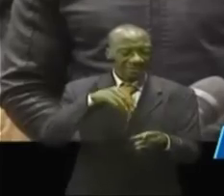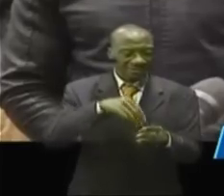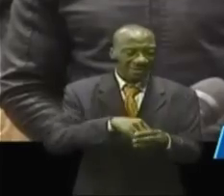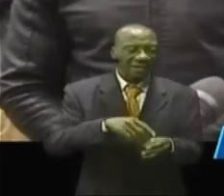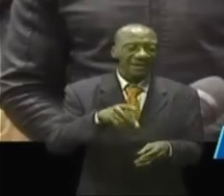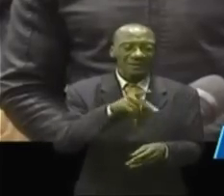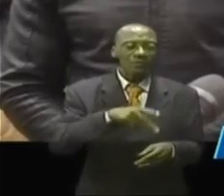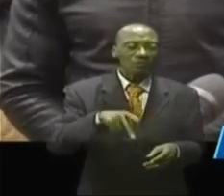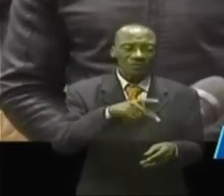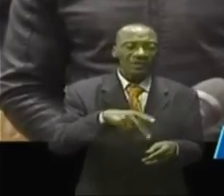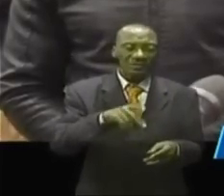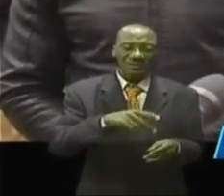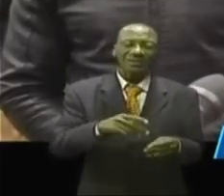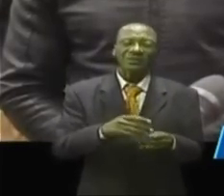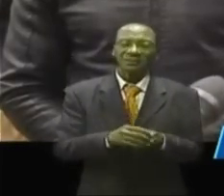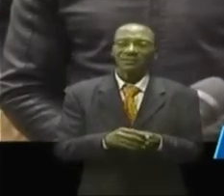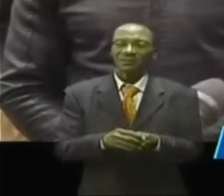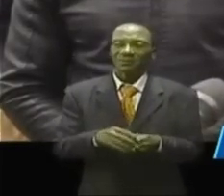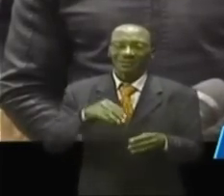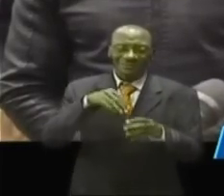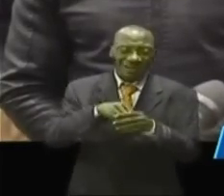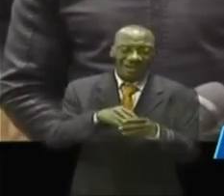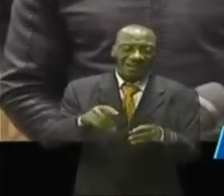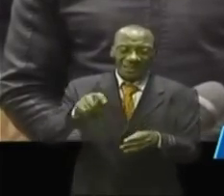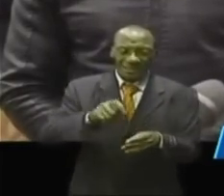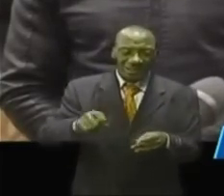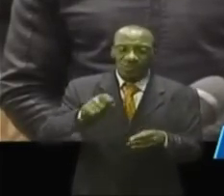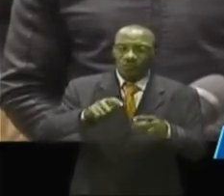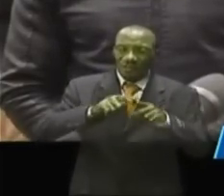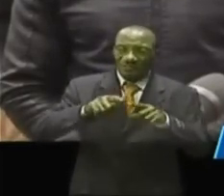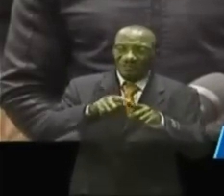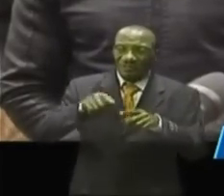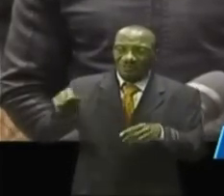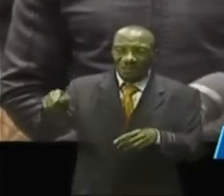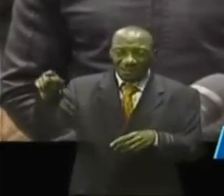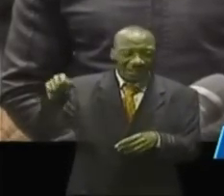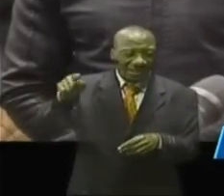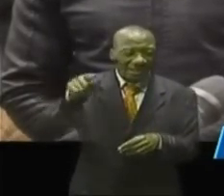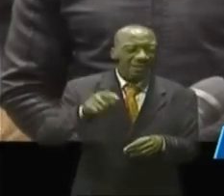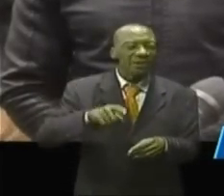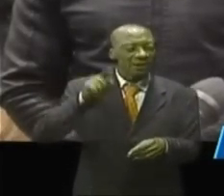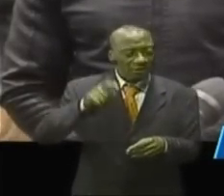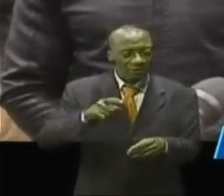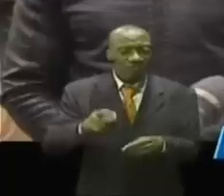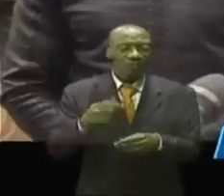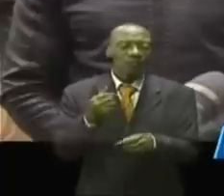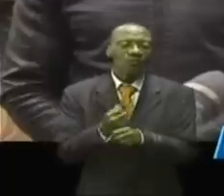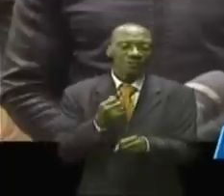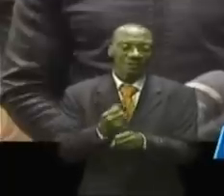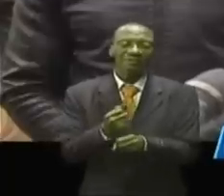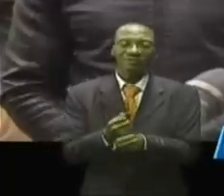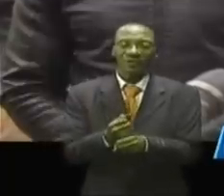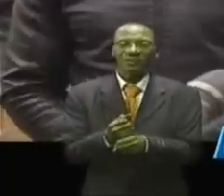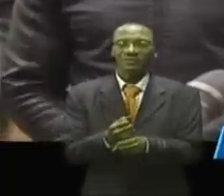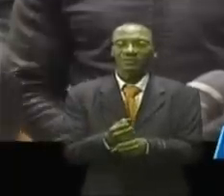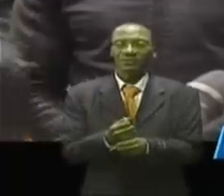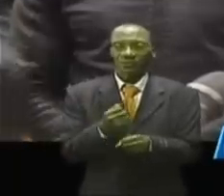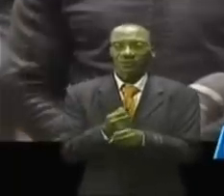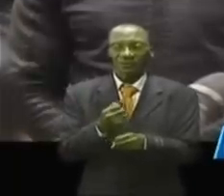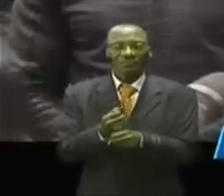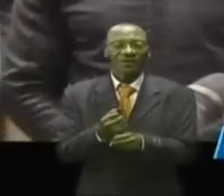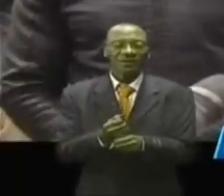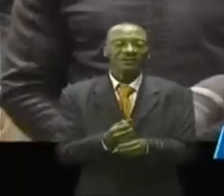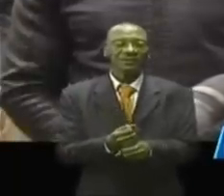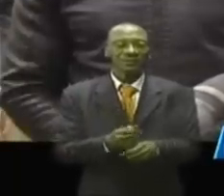loin, dans les territoires, on a quand même une certaine carence. Donc c'est un peu ce déséquilibre qui a voulu être corrigé avec le PDL 145